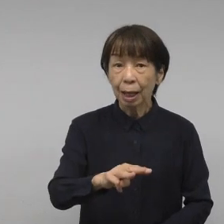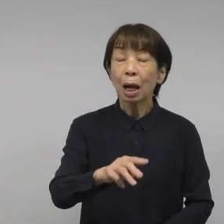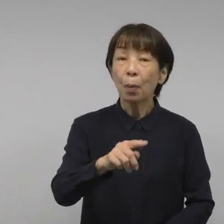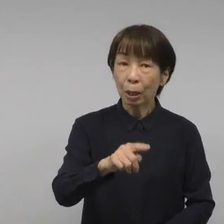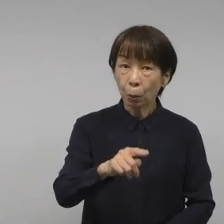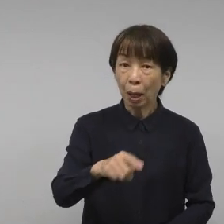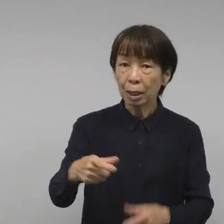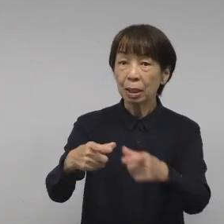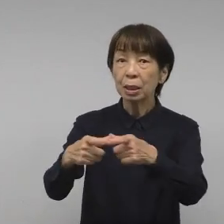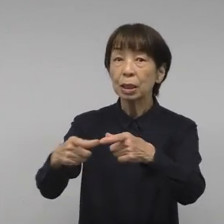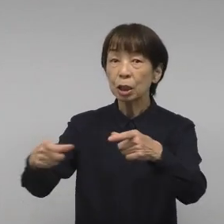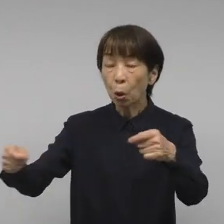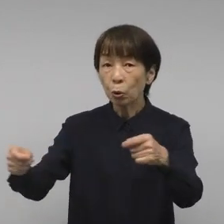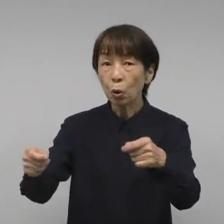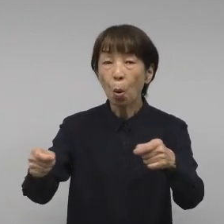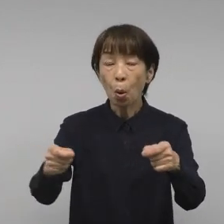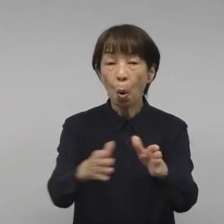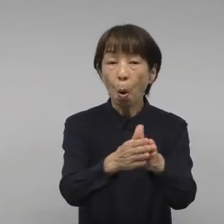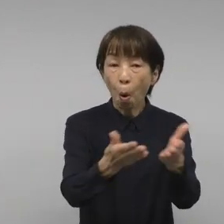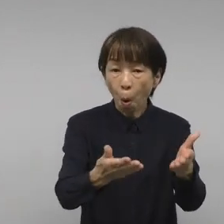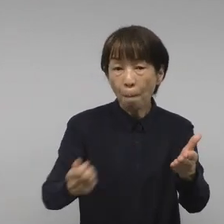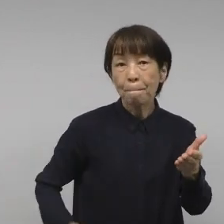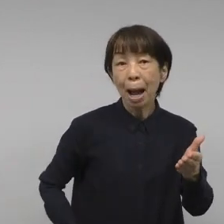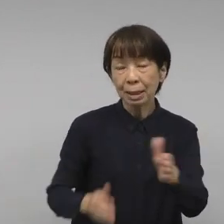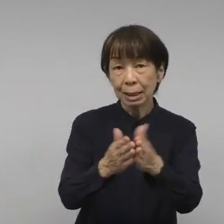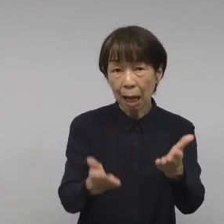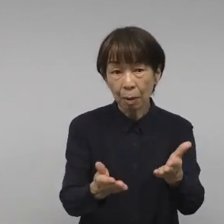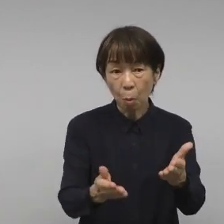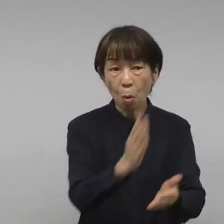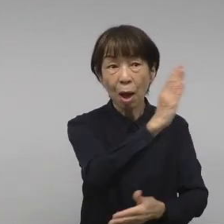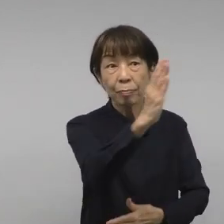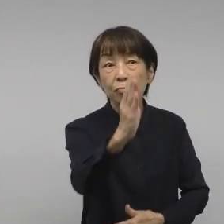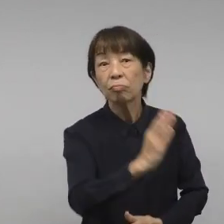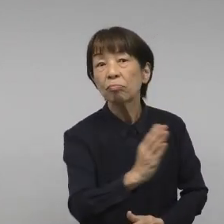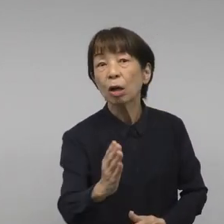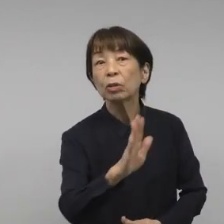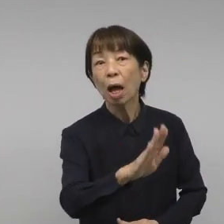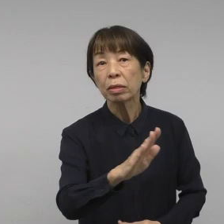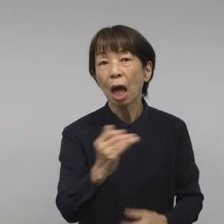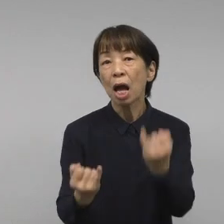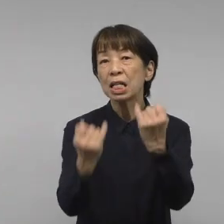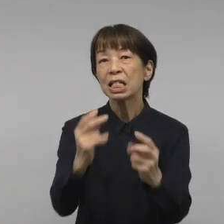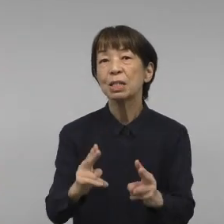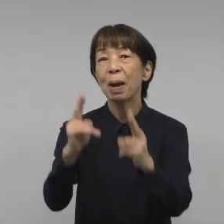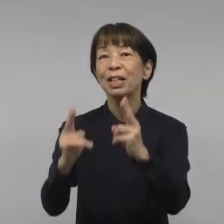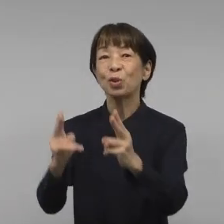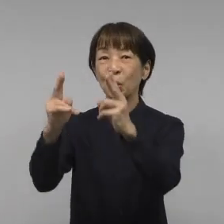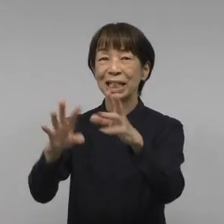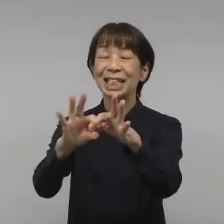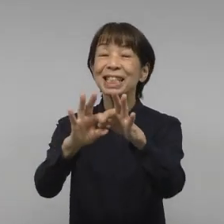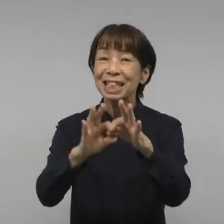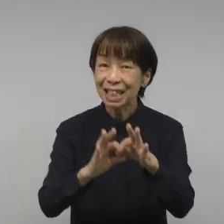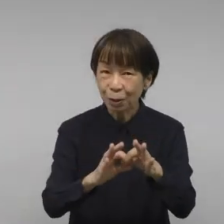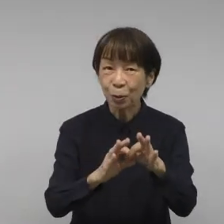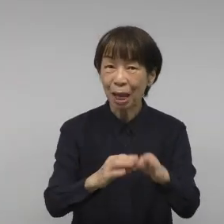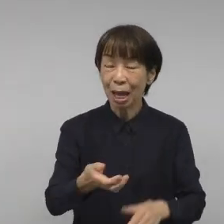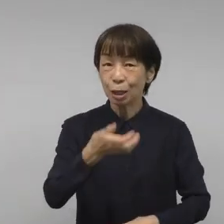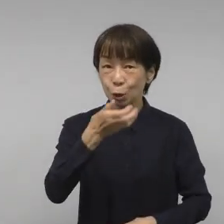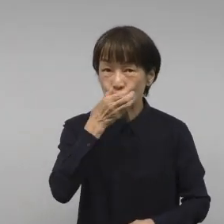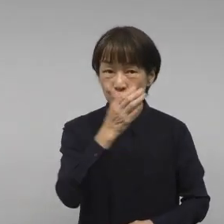の本とか漫画もたくさんありましたし、そういったものも姉妹都市であるということで充実している印象を受け